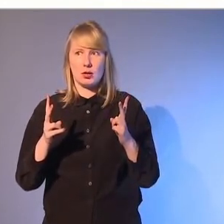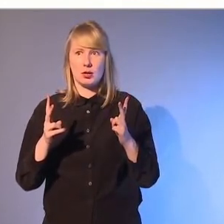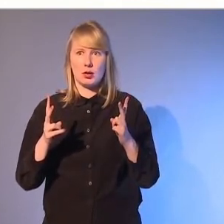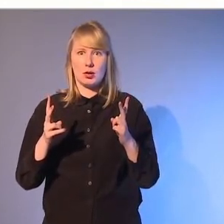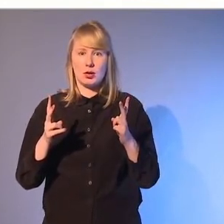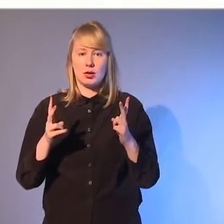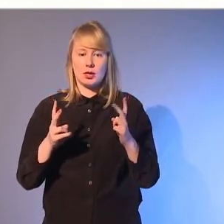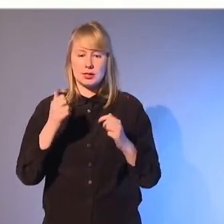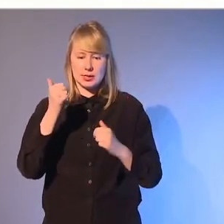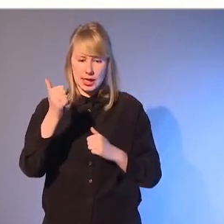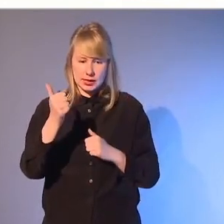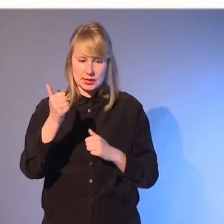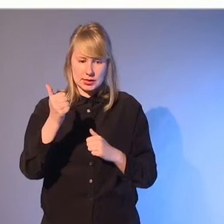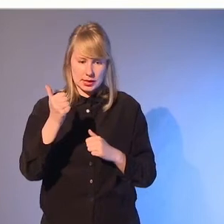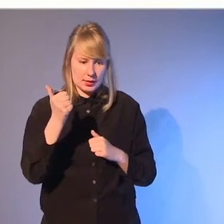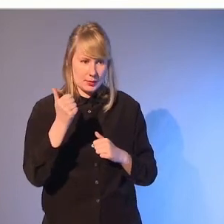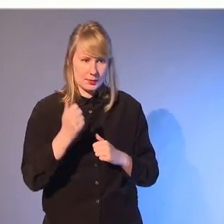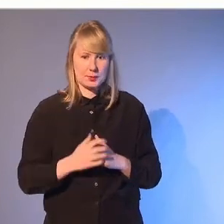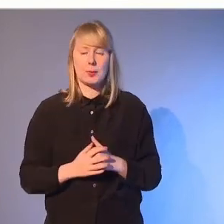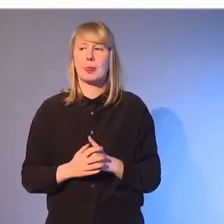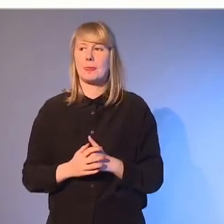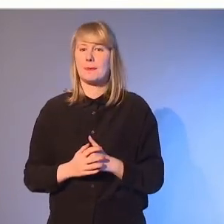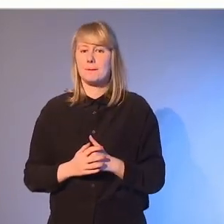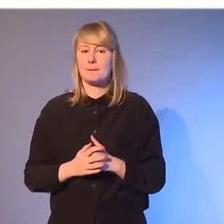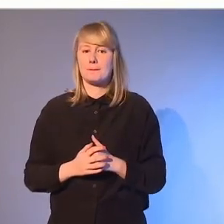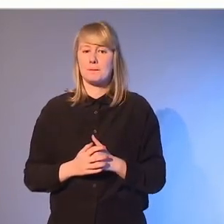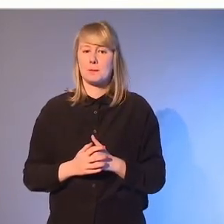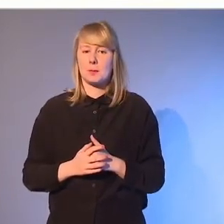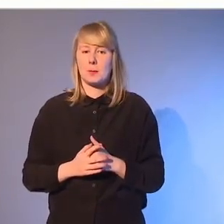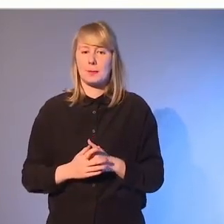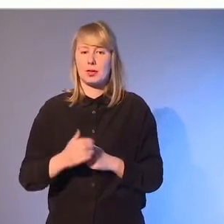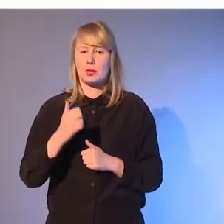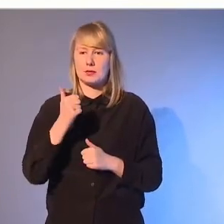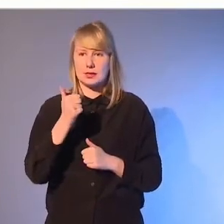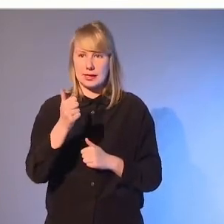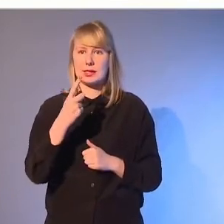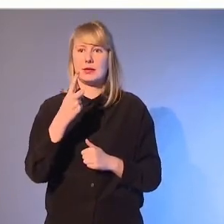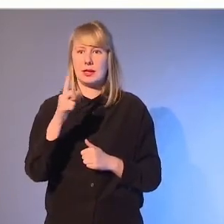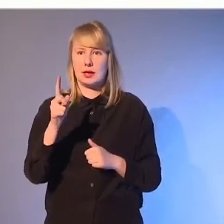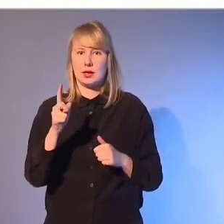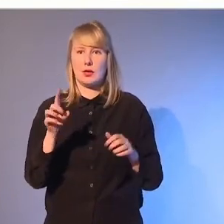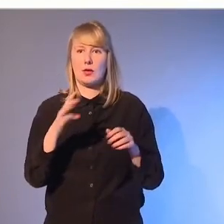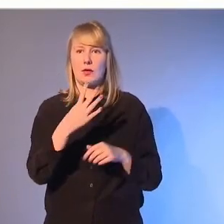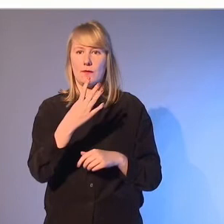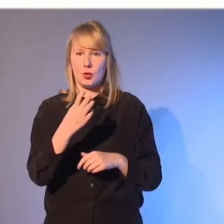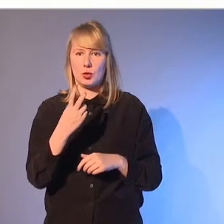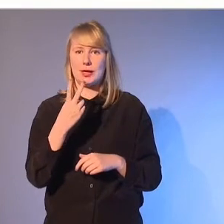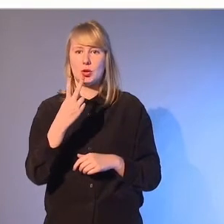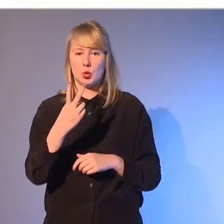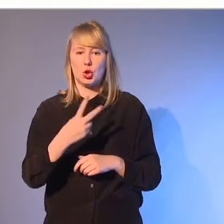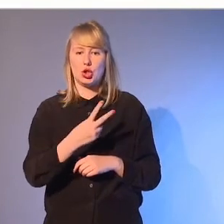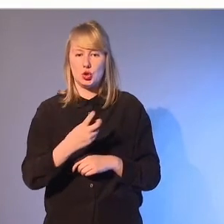Og da skal jeg seks der. Da er det like 12, og så jeg tok 6 til. Så ble det 12 pluss 12, da er det like